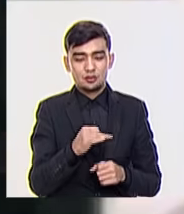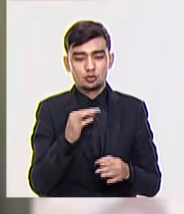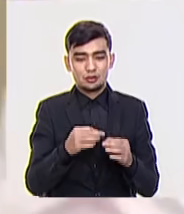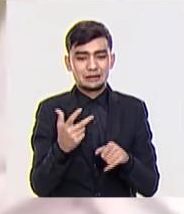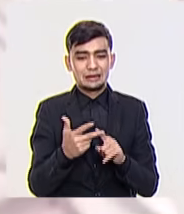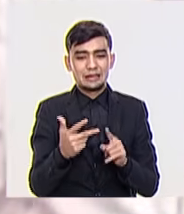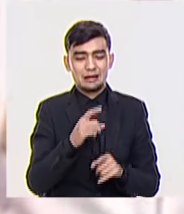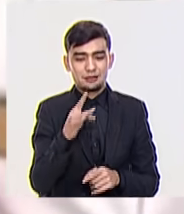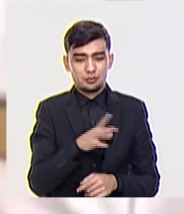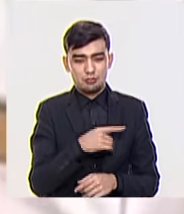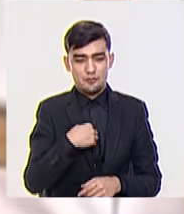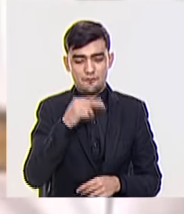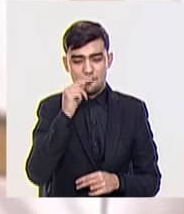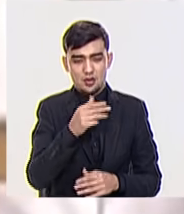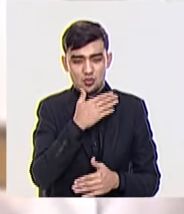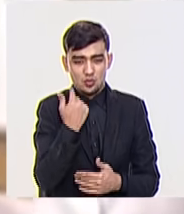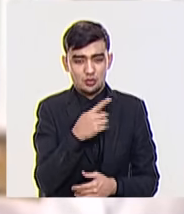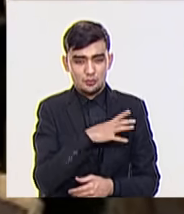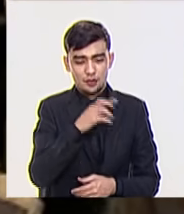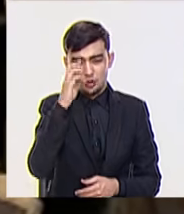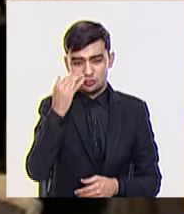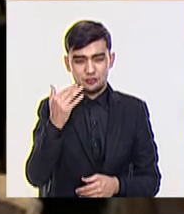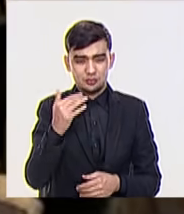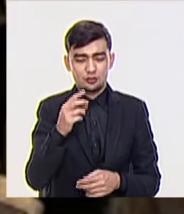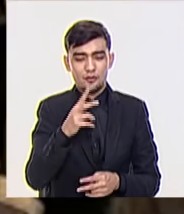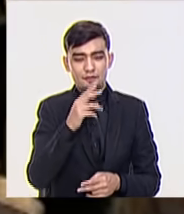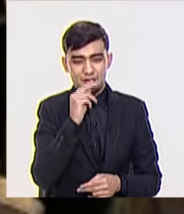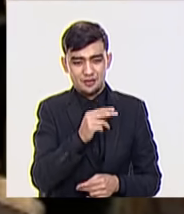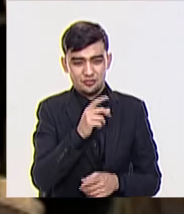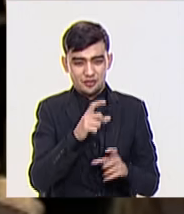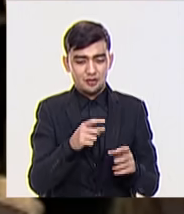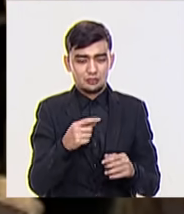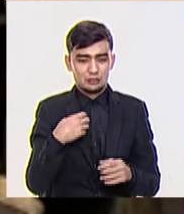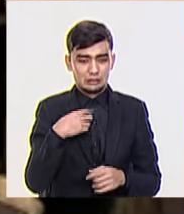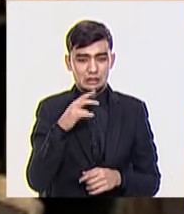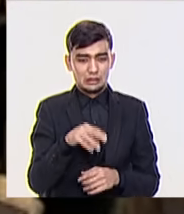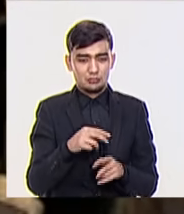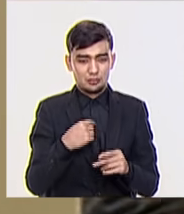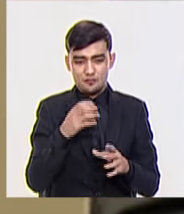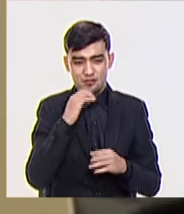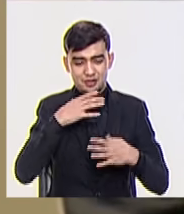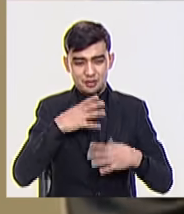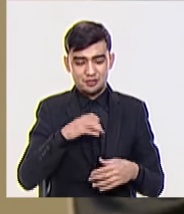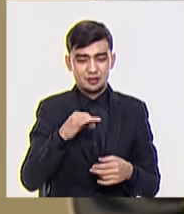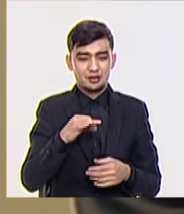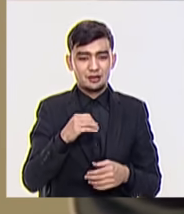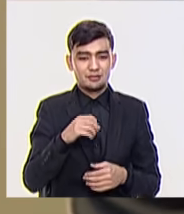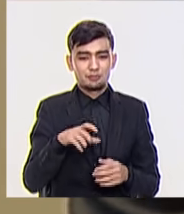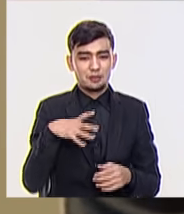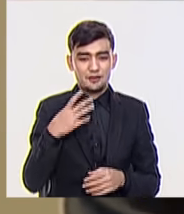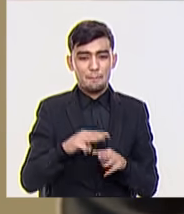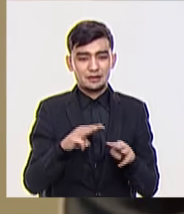Елжан Біртанов өзінің кінәсіз екенін айтып, мемлекеттік айыптаушы таққан айыптарды жоққа шығарған. Естеріңізге сала кетейік.